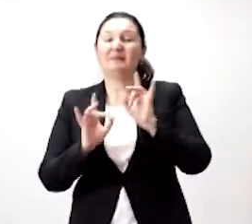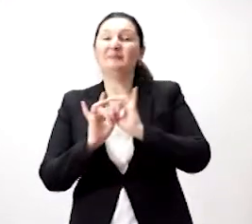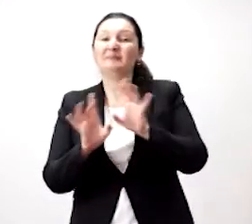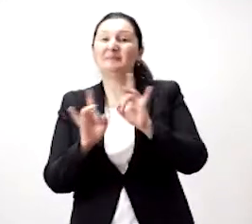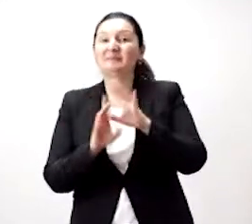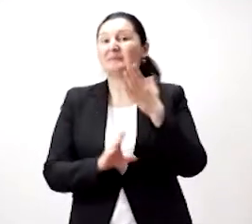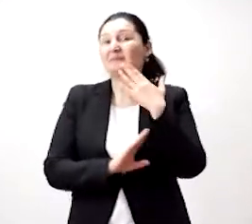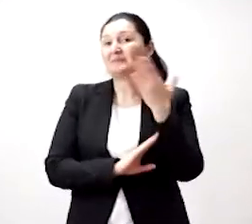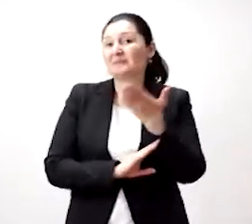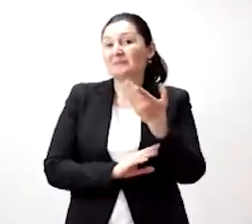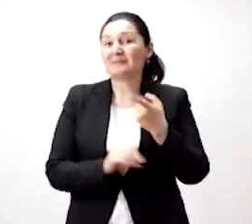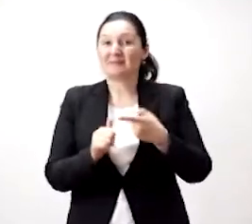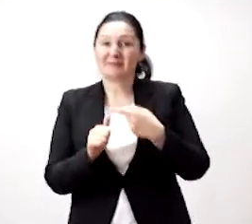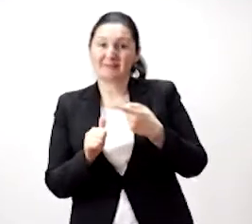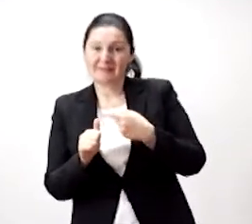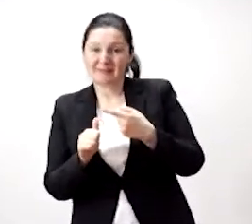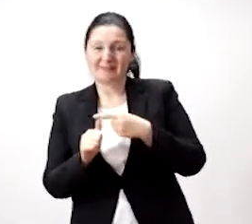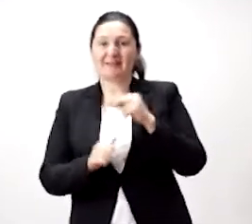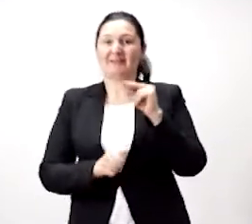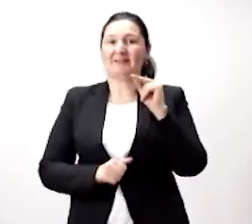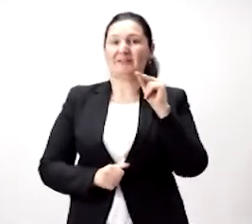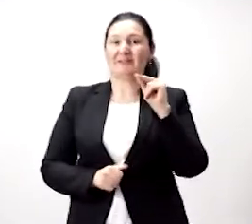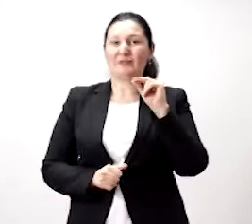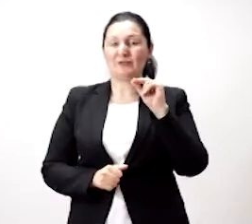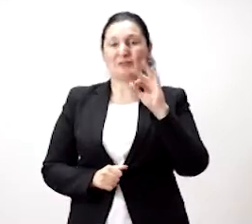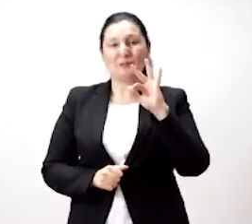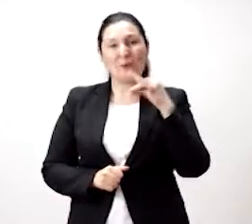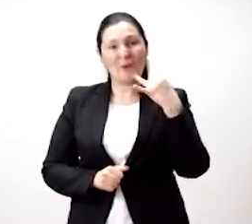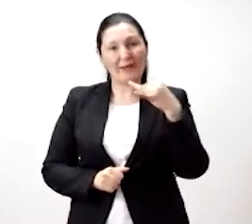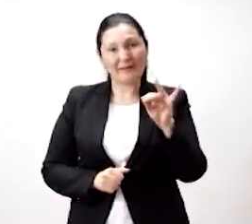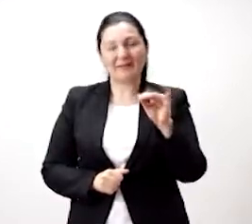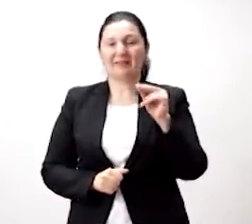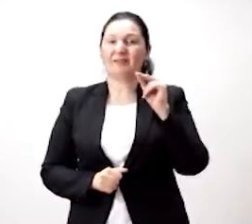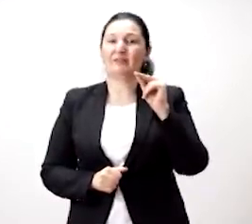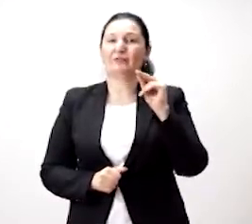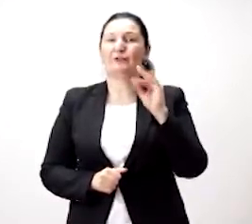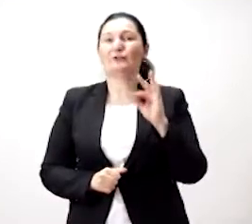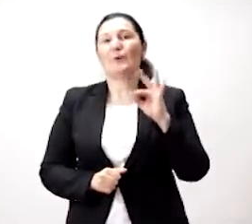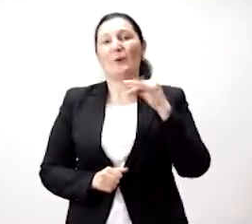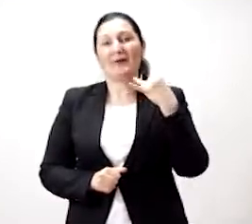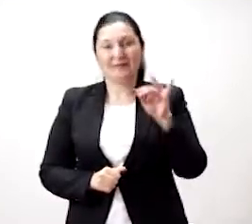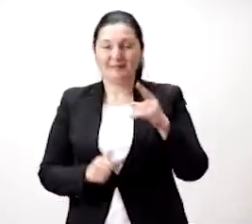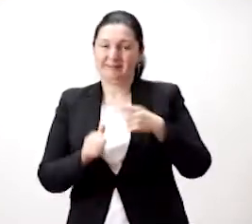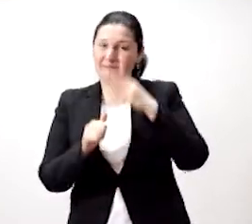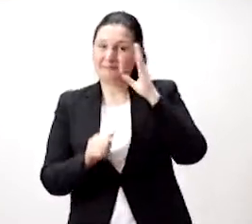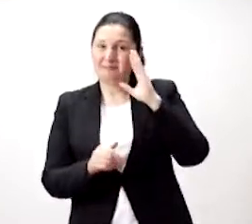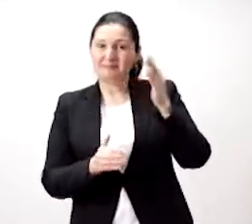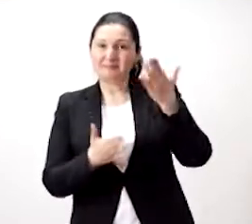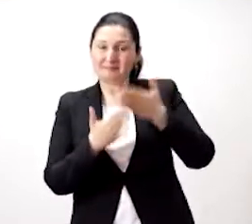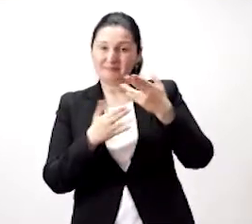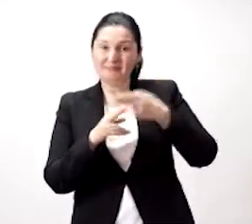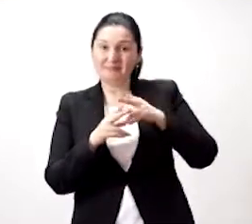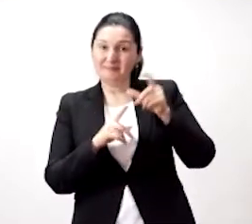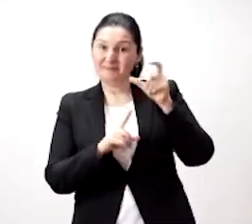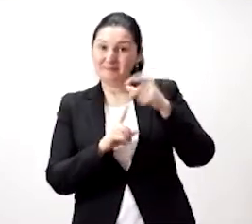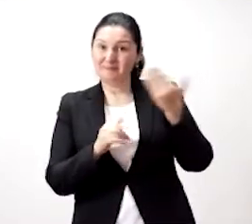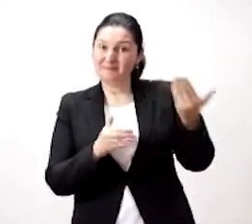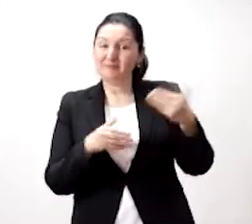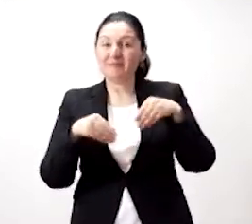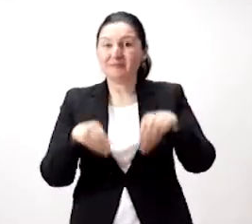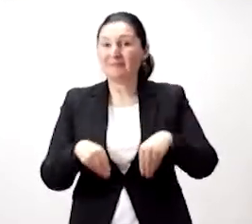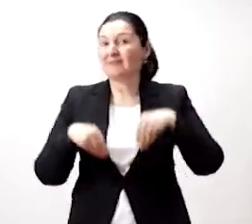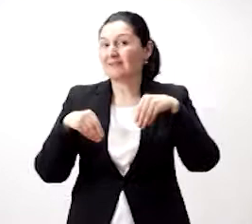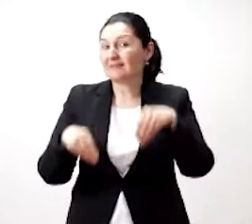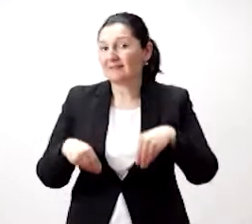мекунад ки номаш Джой мебошад. Вау! Бале. Чи хеле номи аҷоиб дорад, а? Ха, номи